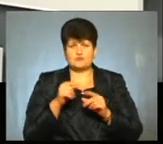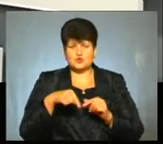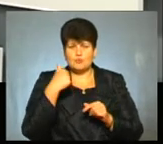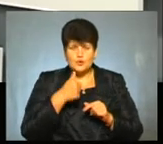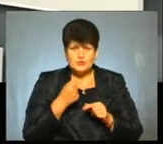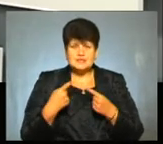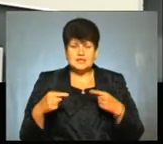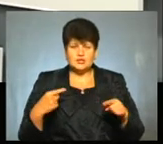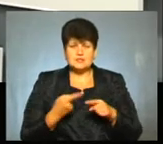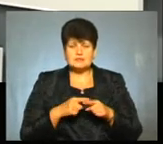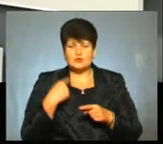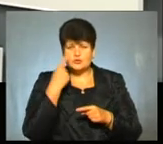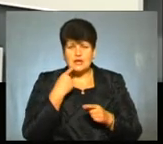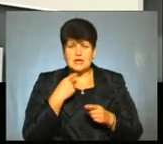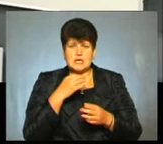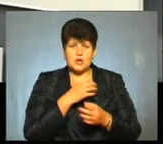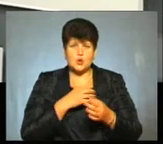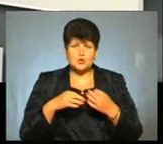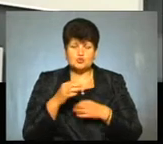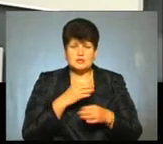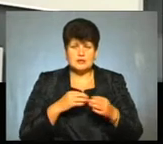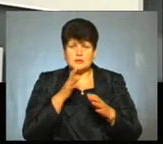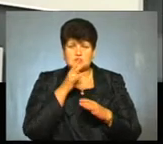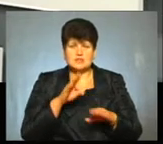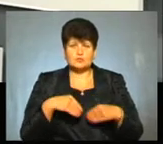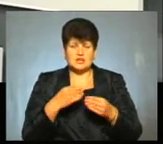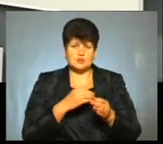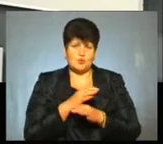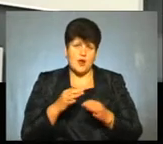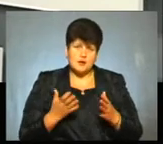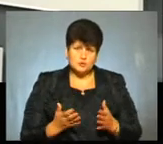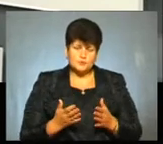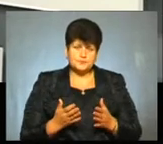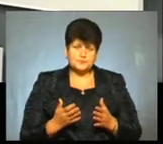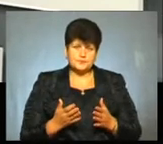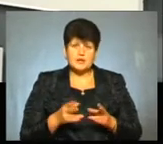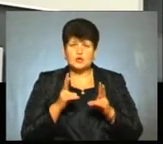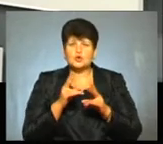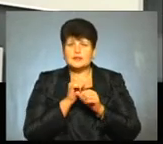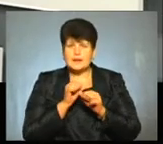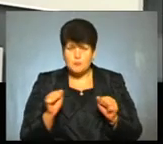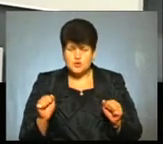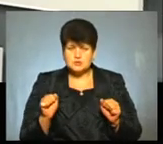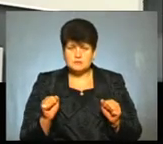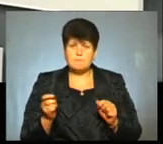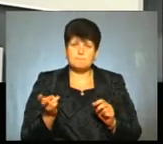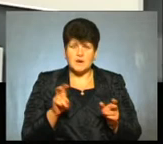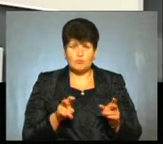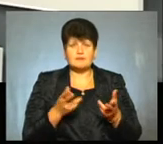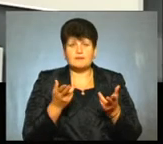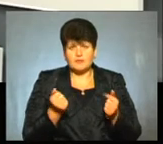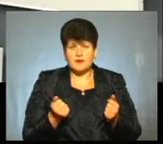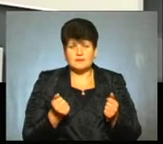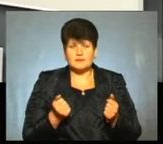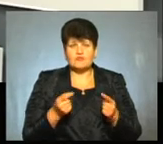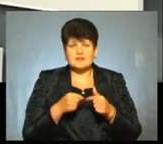цього року, решта це вже будуть лише індивідуальні консультації вже під час подачі проекту. Тому як хто не може, то приходьте